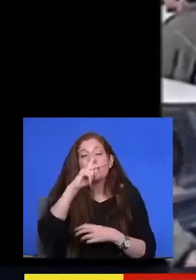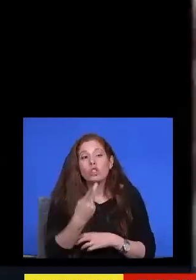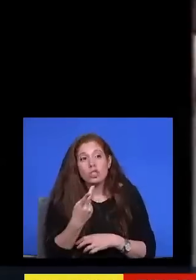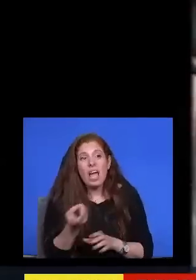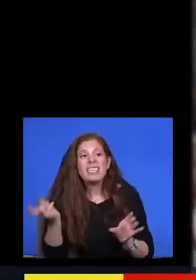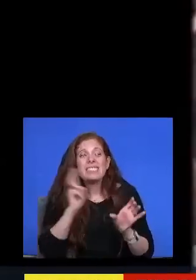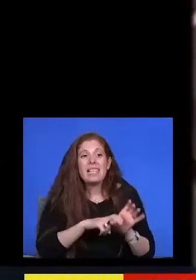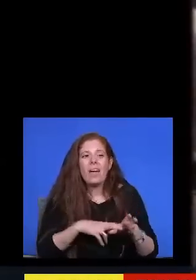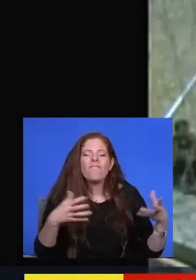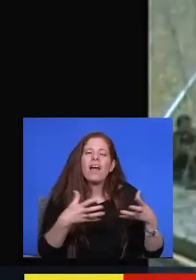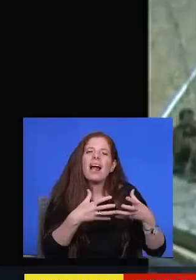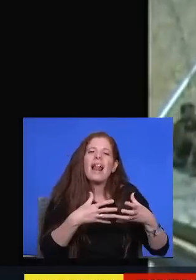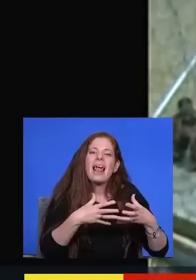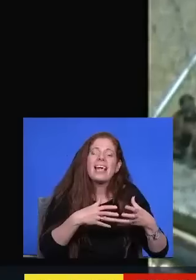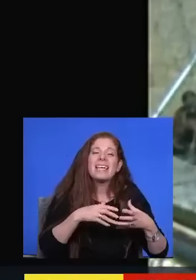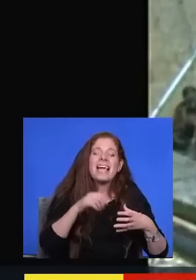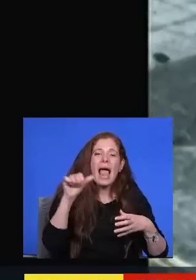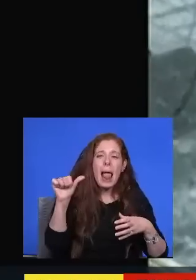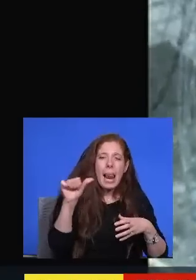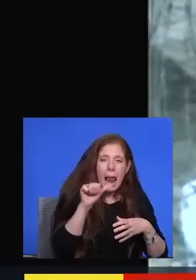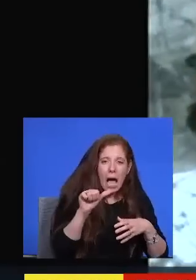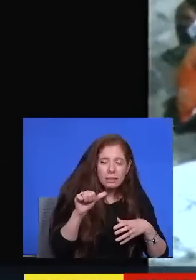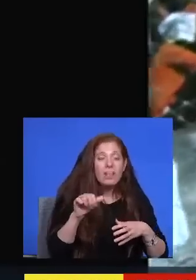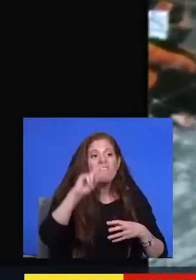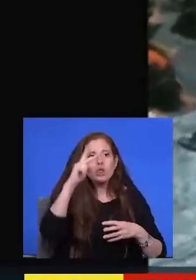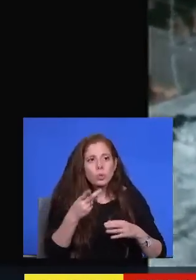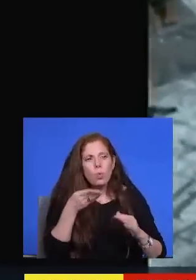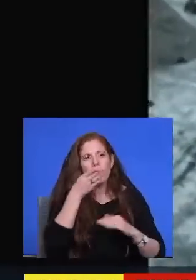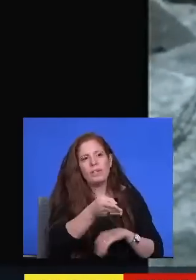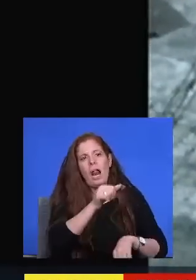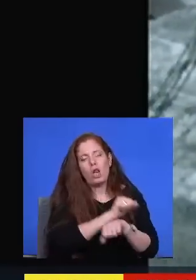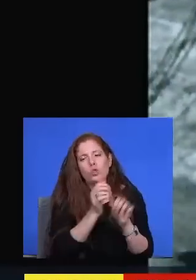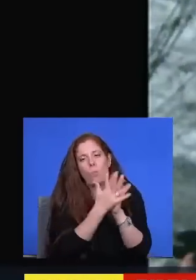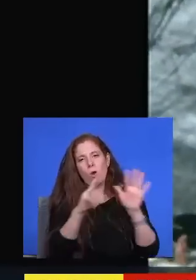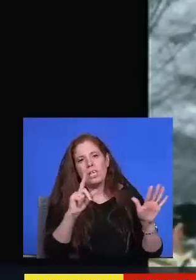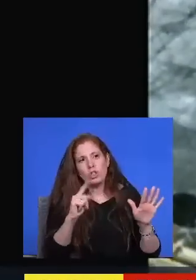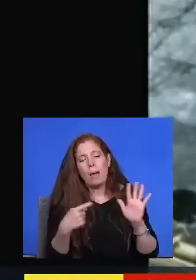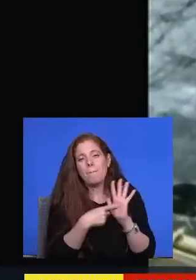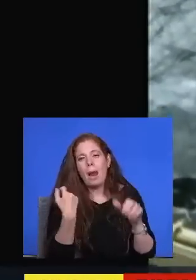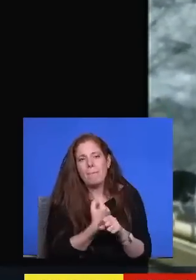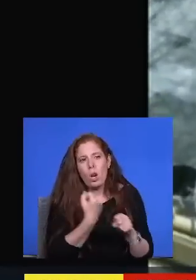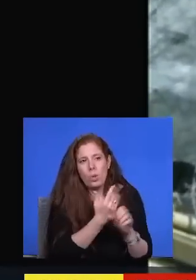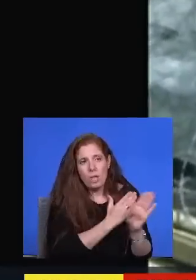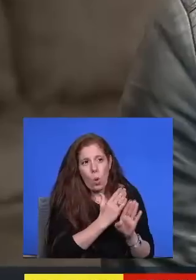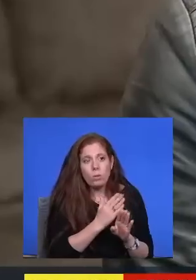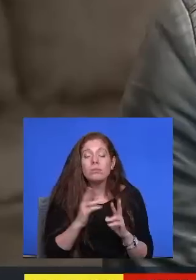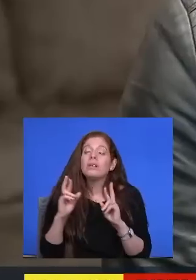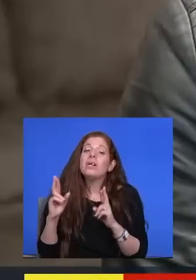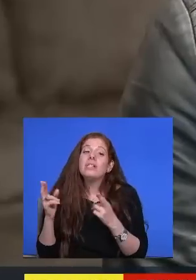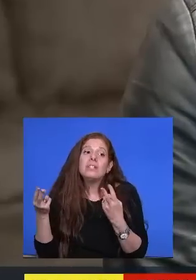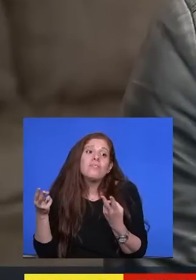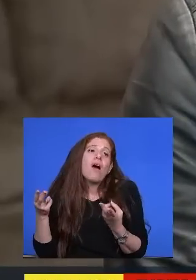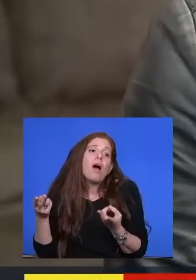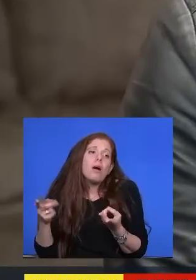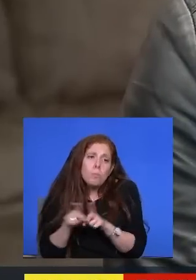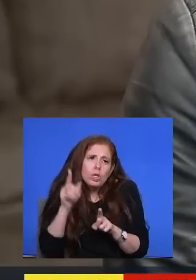חללי אל-אקצא ונכלא שוב ל-18 שנה בגין פעילות טרור. בדא אל-אמל לימות פי ג'וואנה